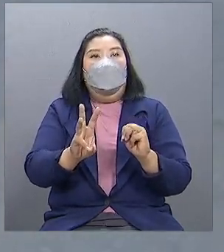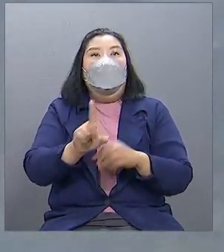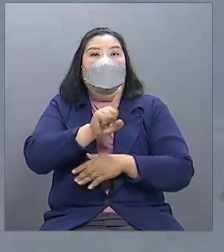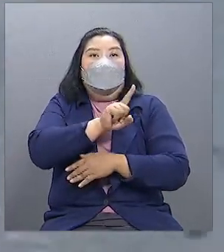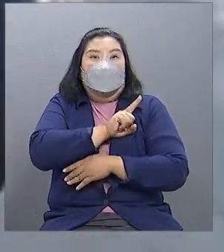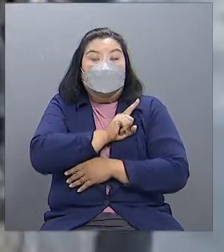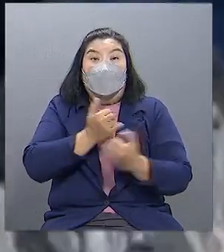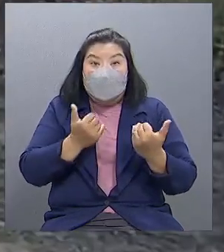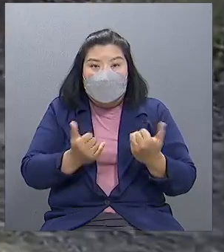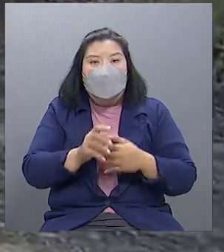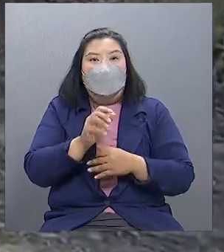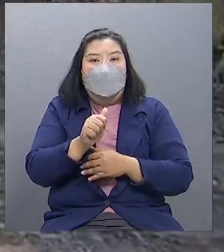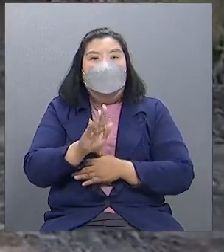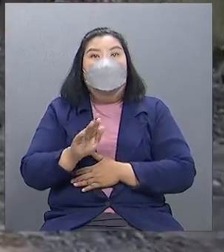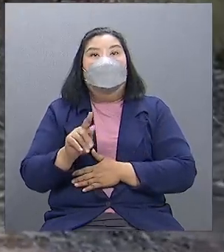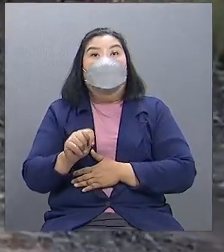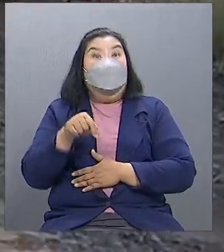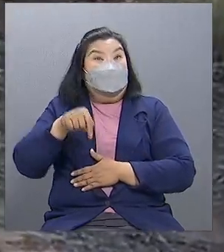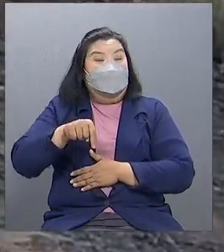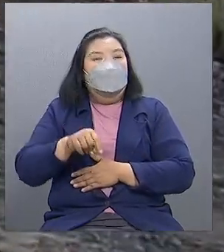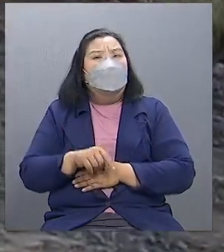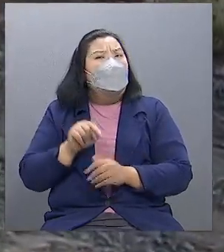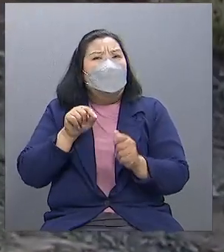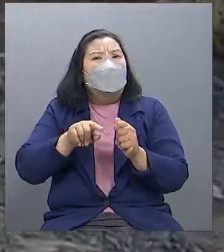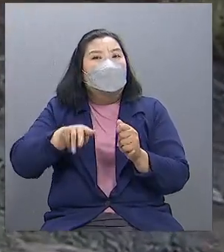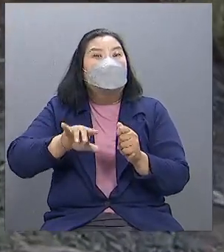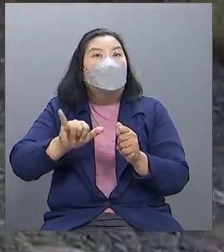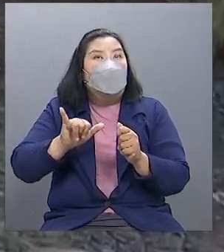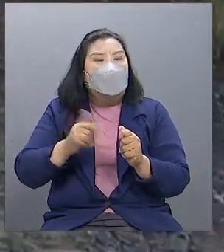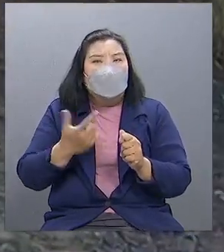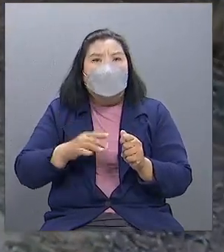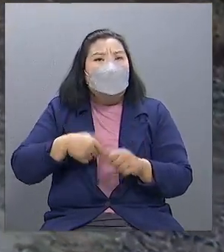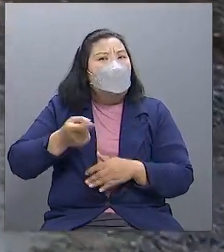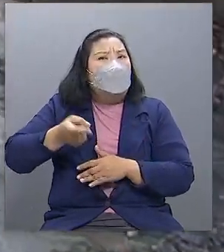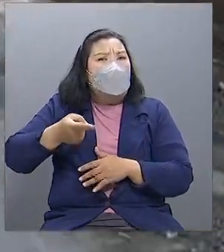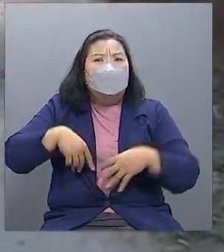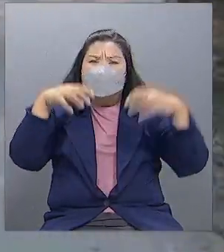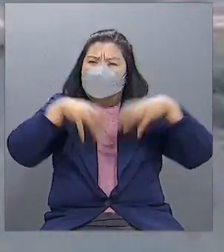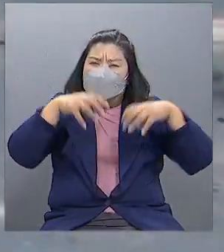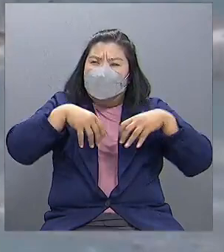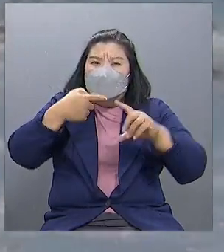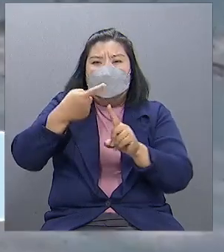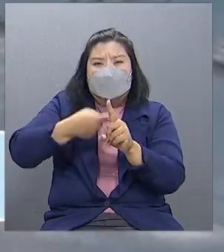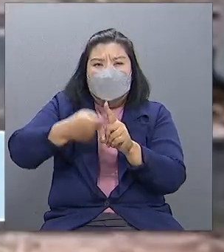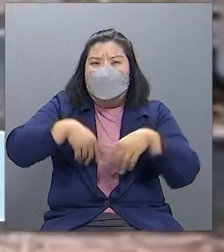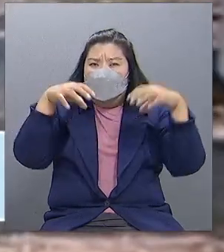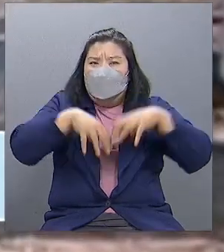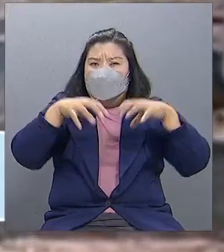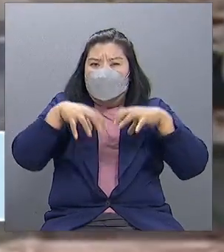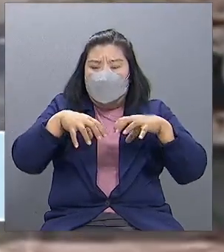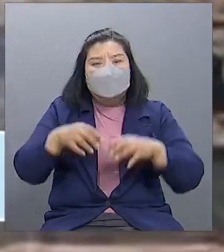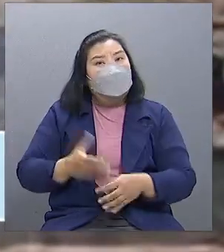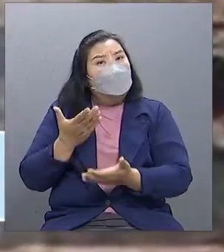ารส่วตำบริเมืองอำเภอพิมาย ช่งหอดูฝนน้ถวมทุกปีนะคะ คือทางออปตอรกไมมงบประมาณมาซ่อม